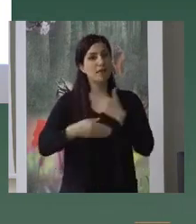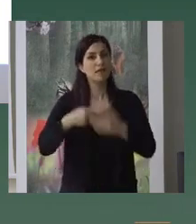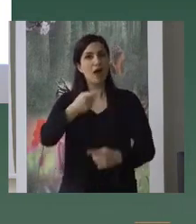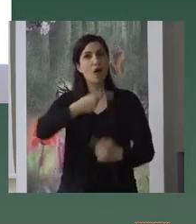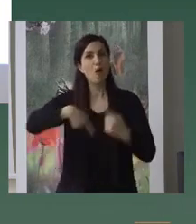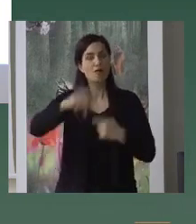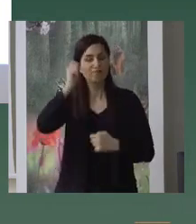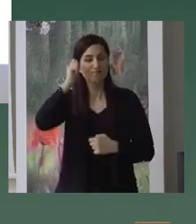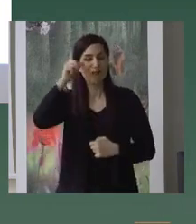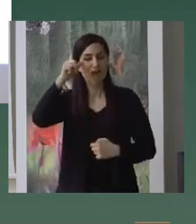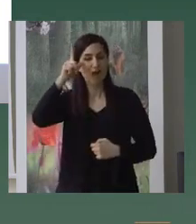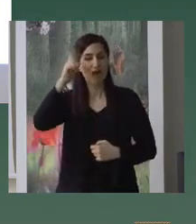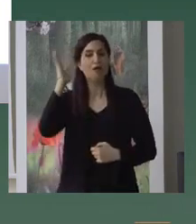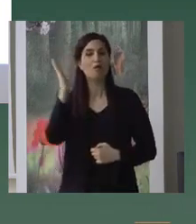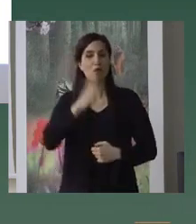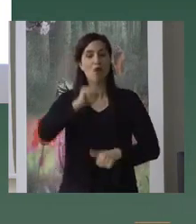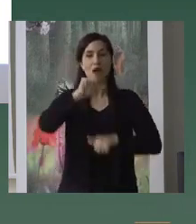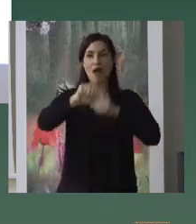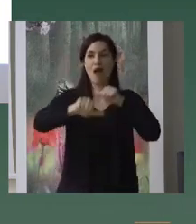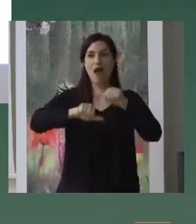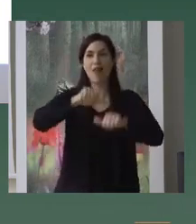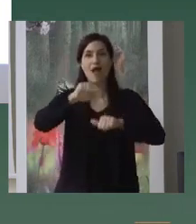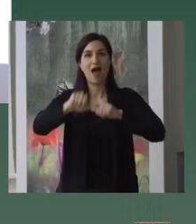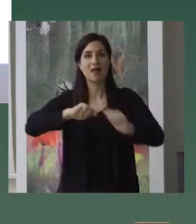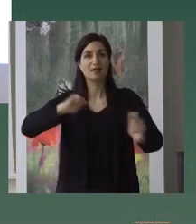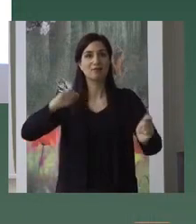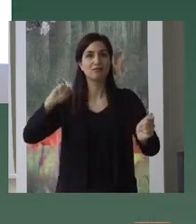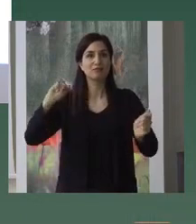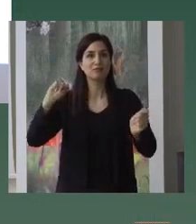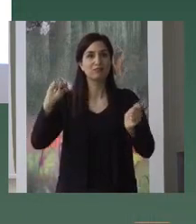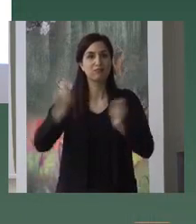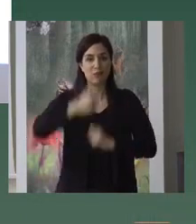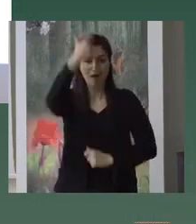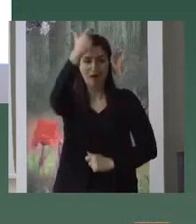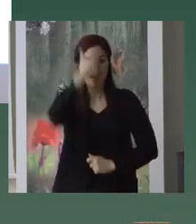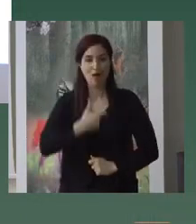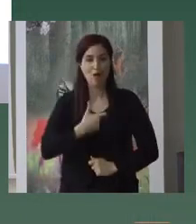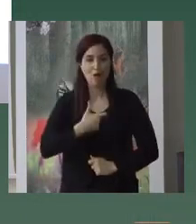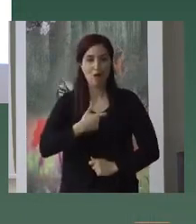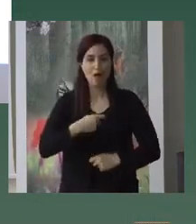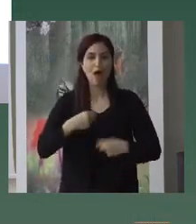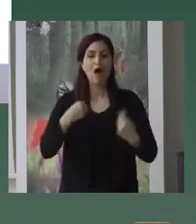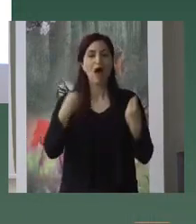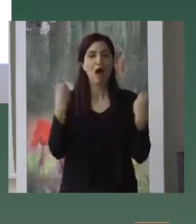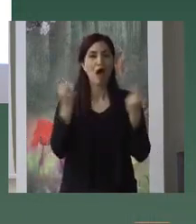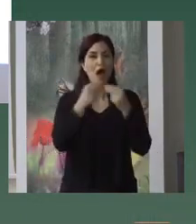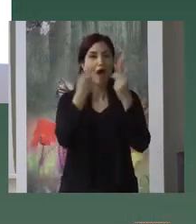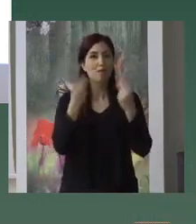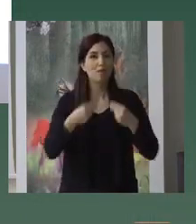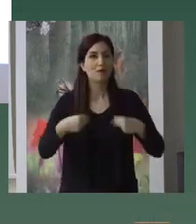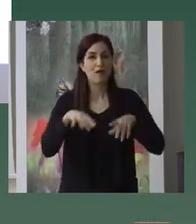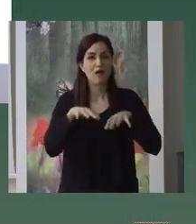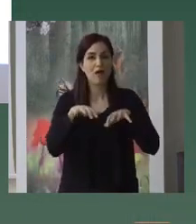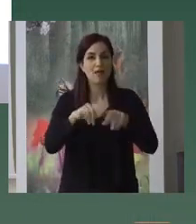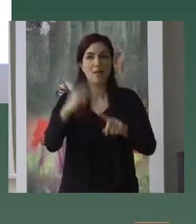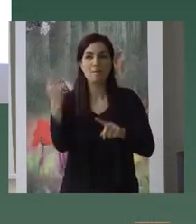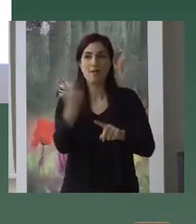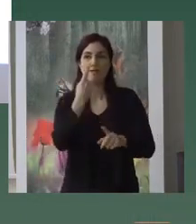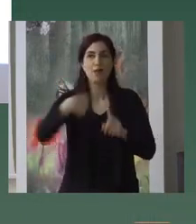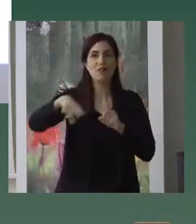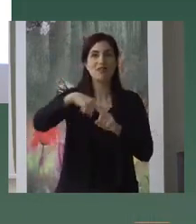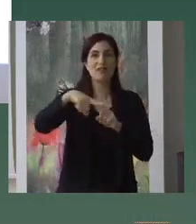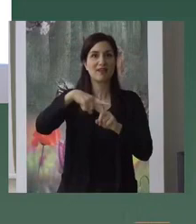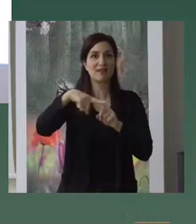μας. Άρα λοιπόν μέσα σε αυτή την προσπάθεια ο κύκλος των Labs που θα παρουσιάσουμε έχει στόχο καταρχήν να